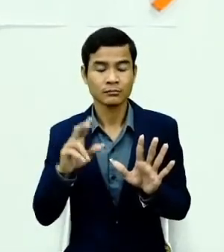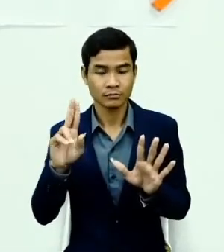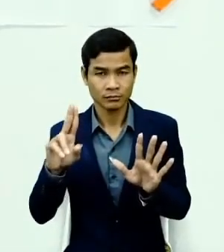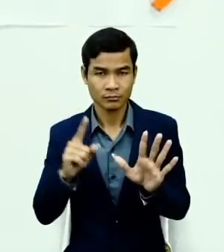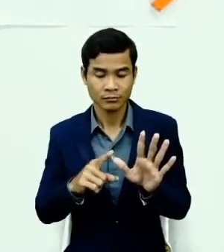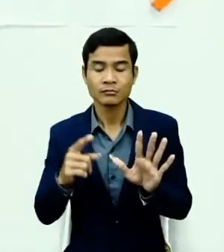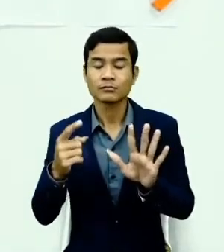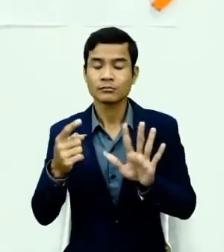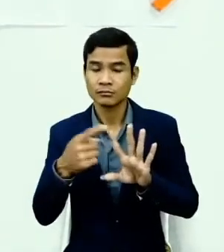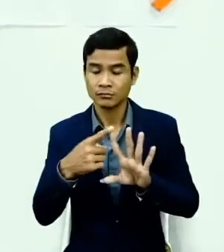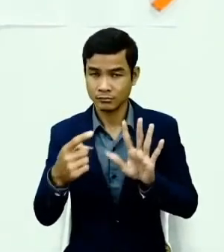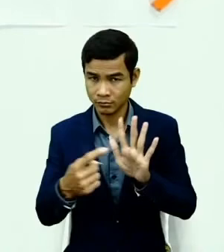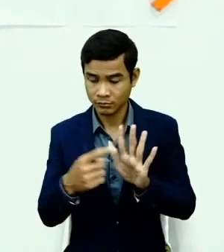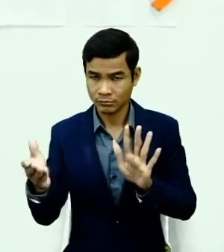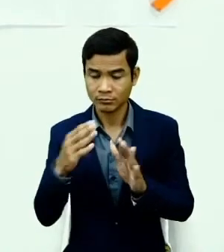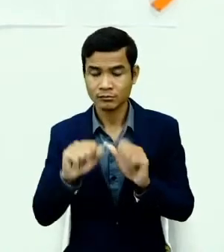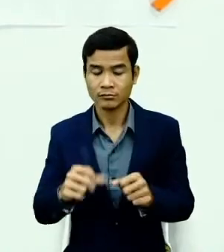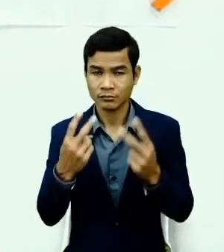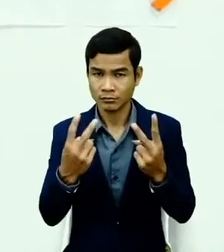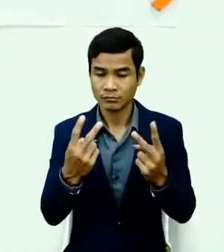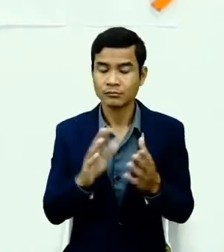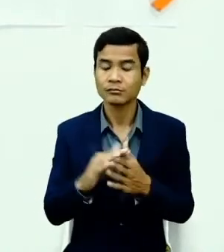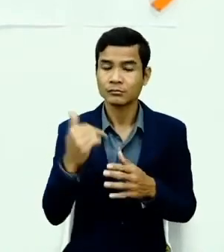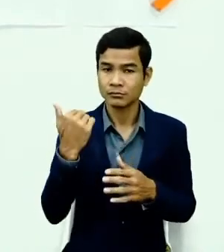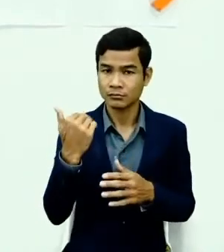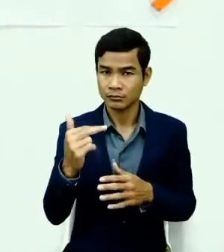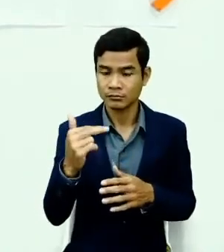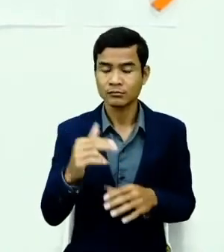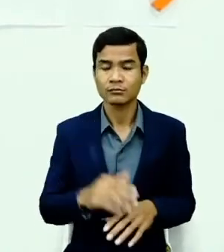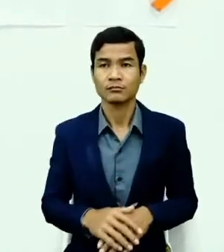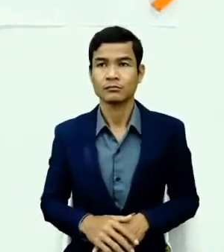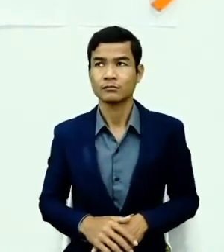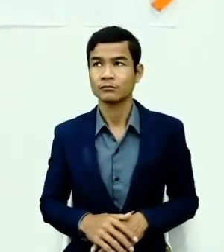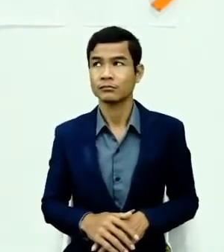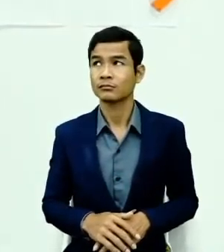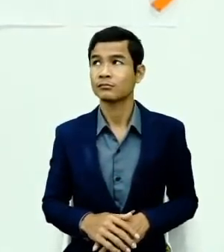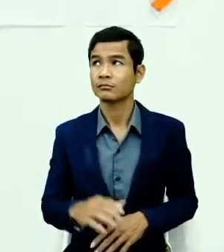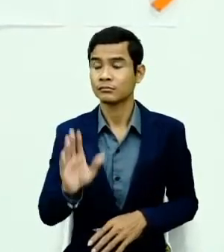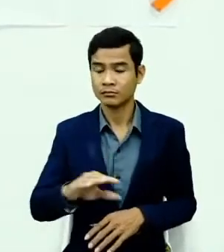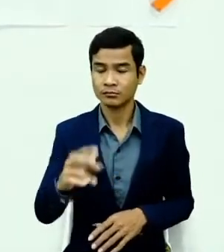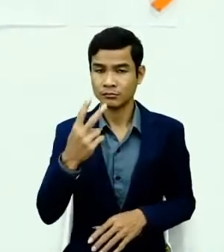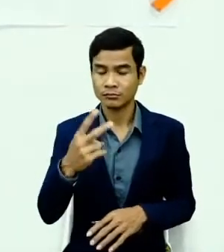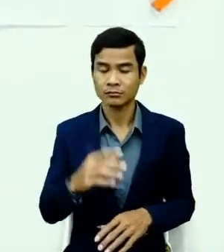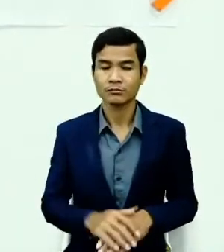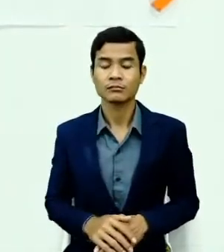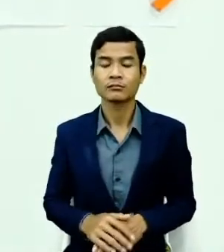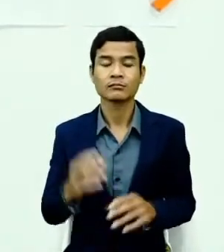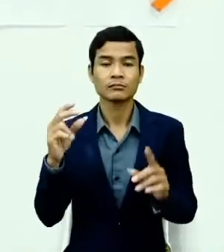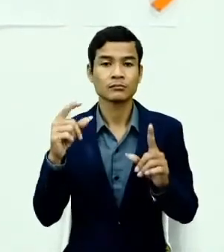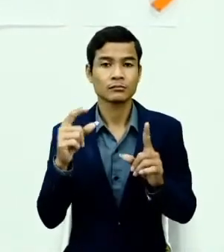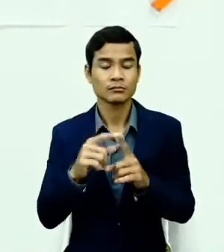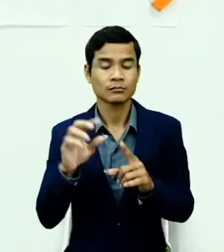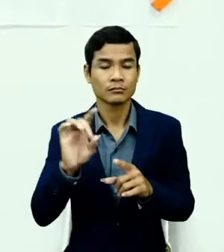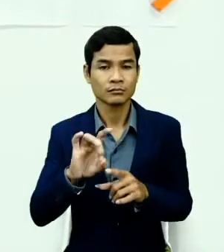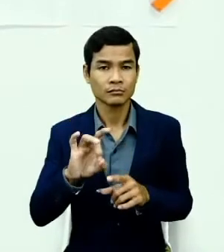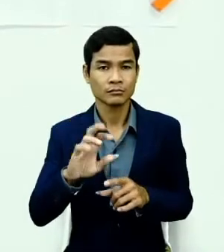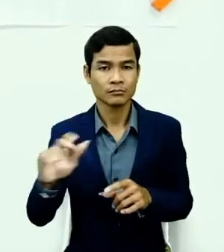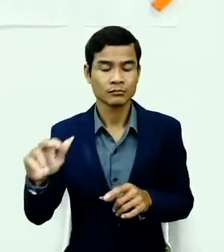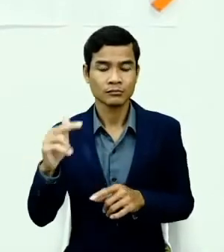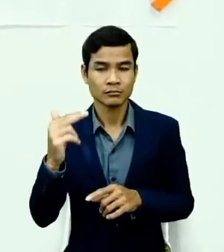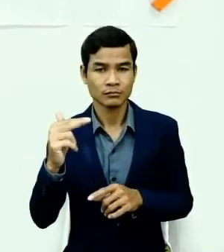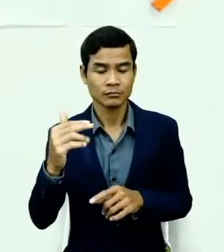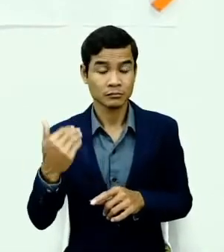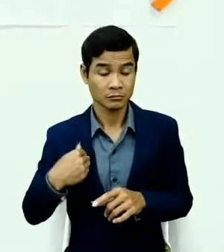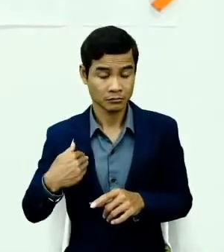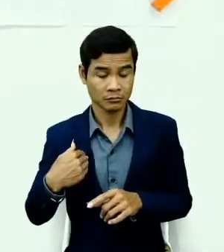យនេះគឺពាក្យទីចាអញ្ចឹងកូនក៏លើកមើលឃើញមានជញ្ជនាតើយកូន